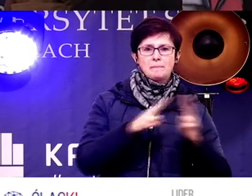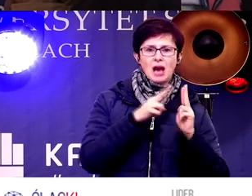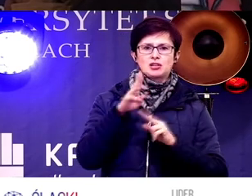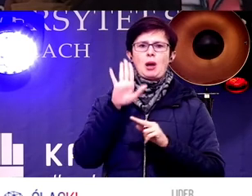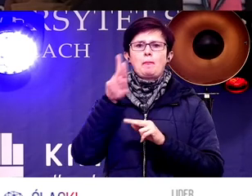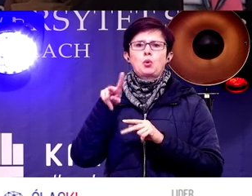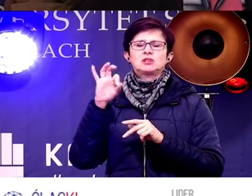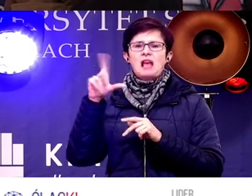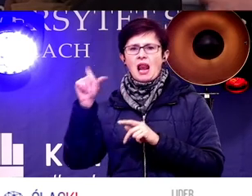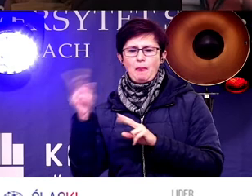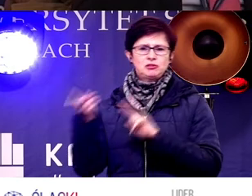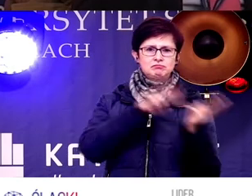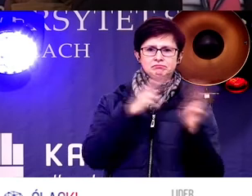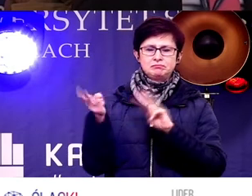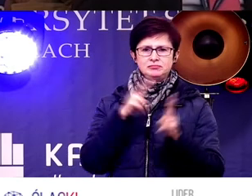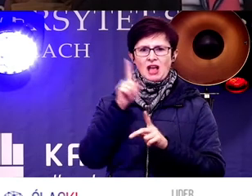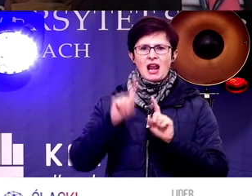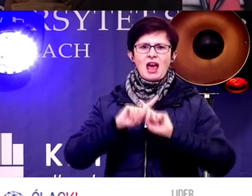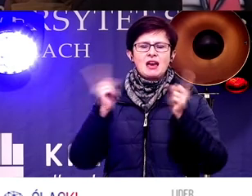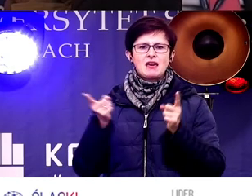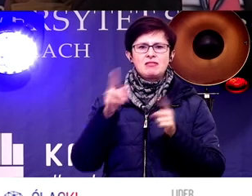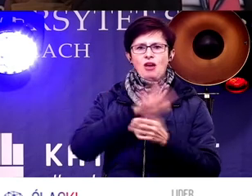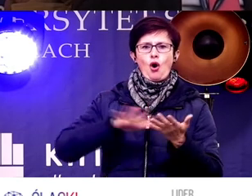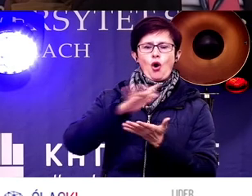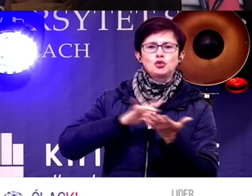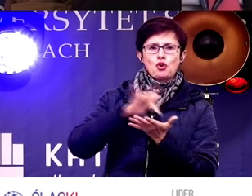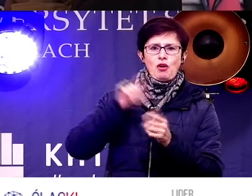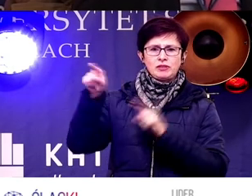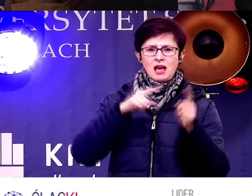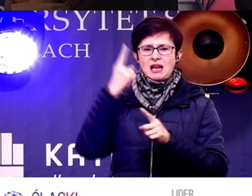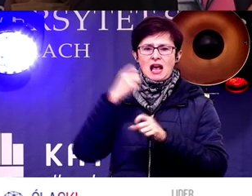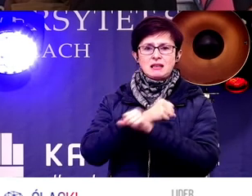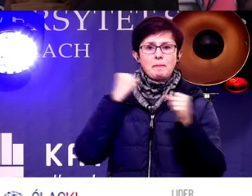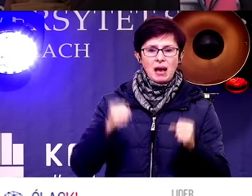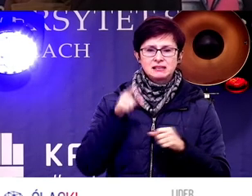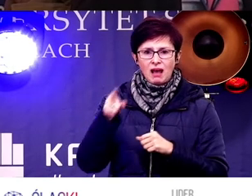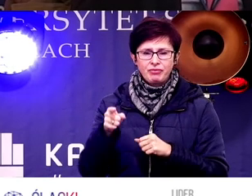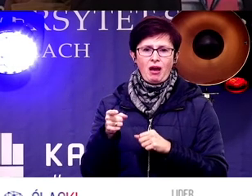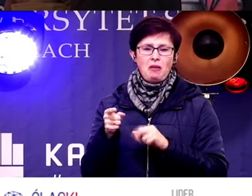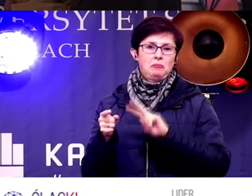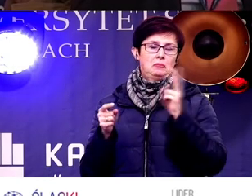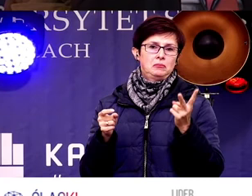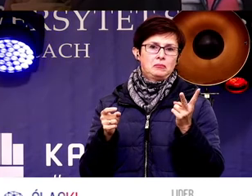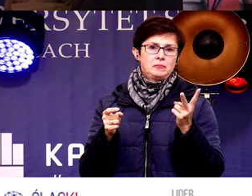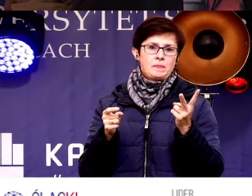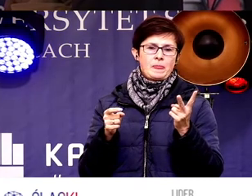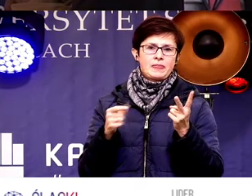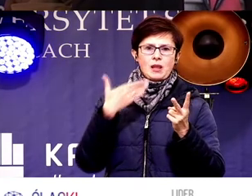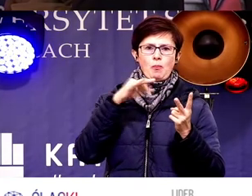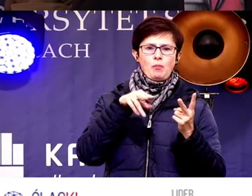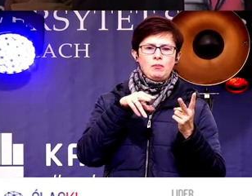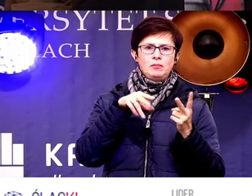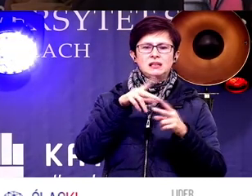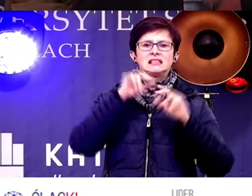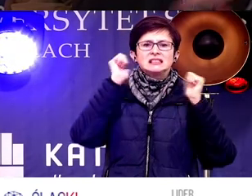byłem w Brukseli, tylko za każdym razem w innej placówce, bo raz była to ambasada, później to była placówka multilateralna, czyli